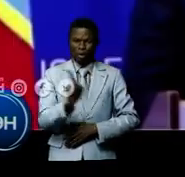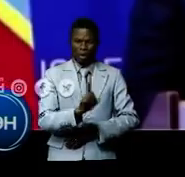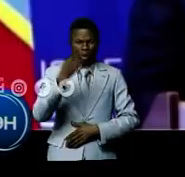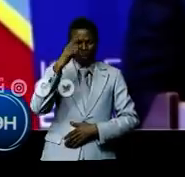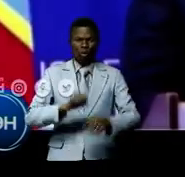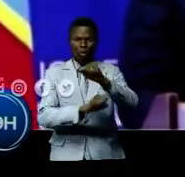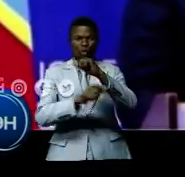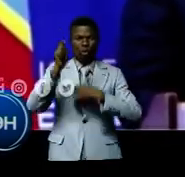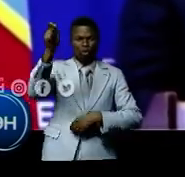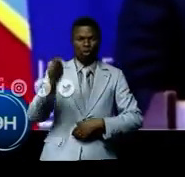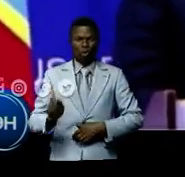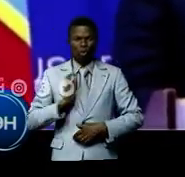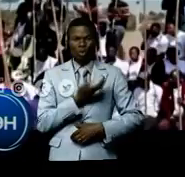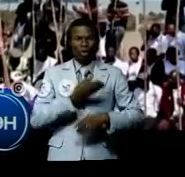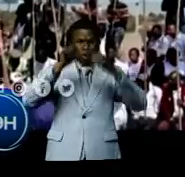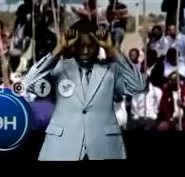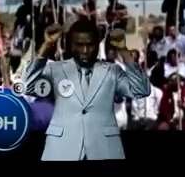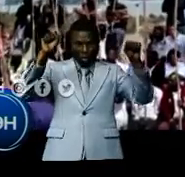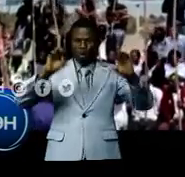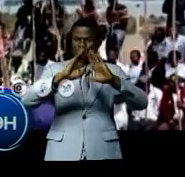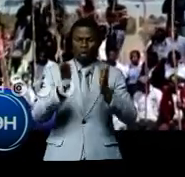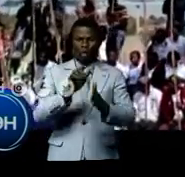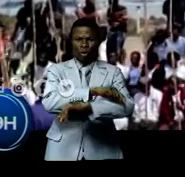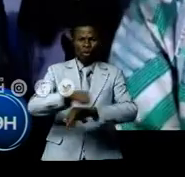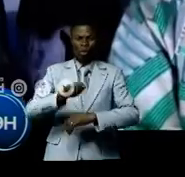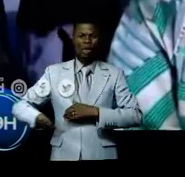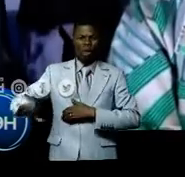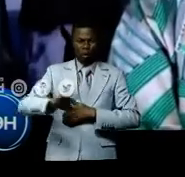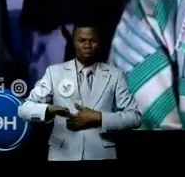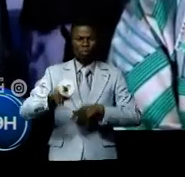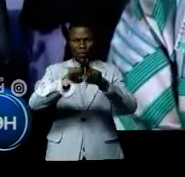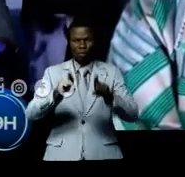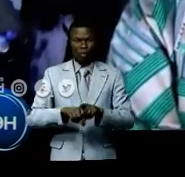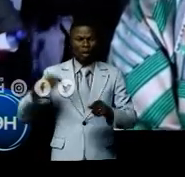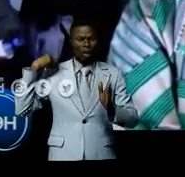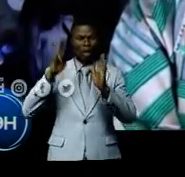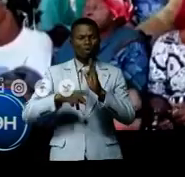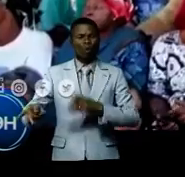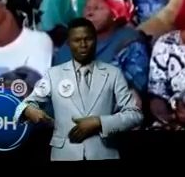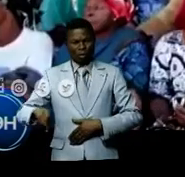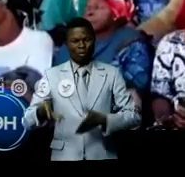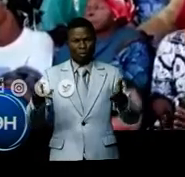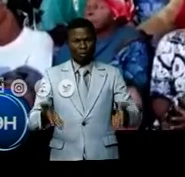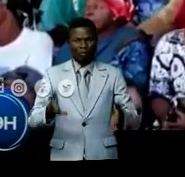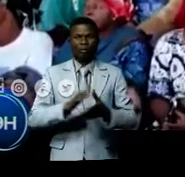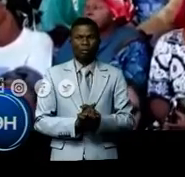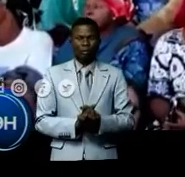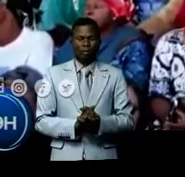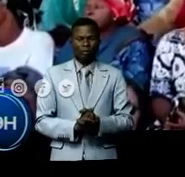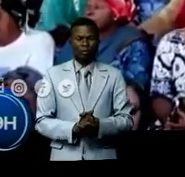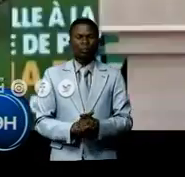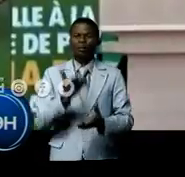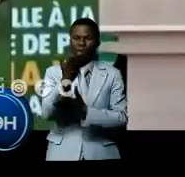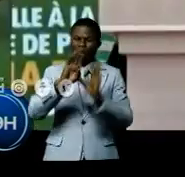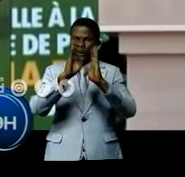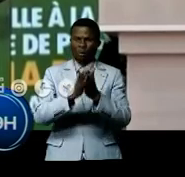FRDC, le président de la République et toutes les institutions du pays, sans oublier le gouvernement provincial. Le moment ayant attiré l'attention de